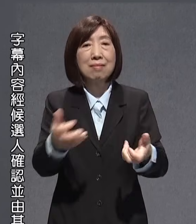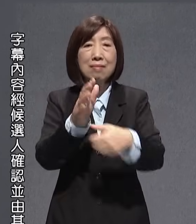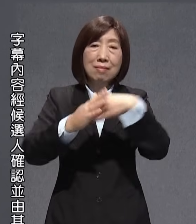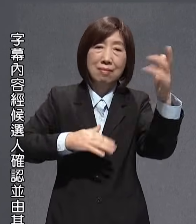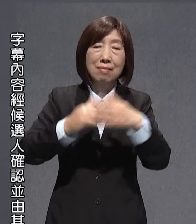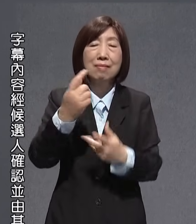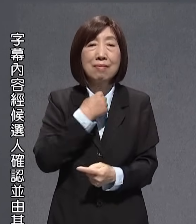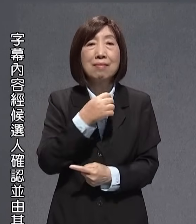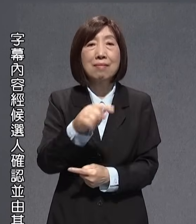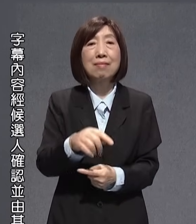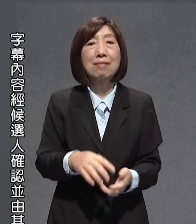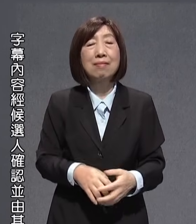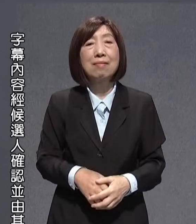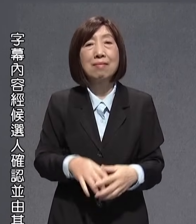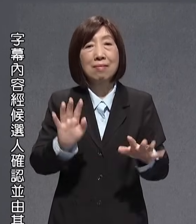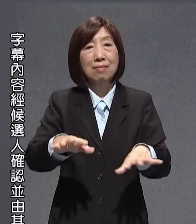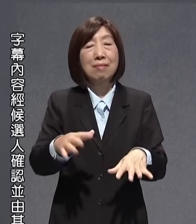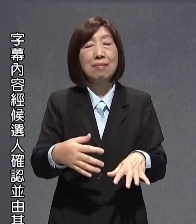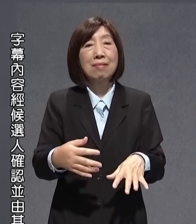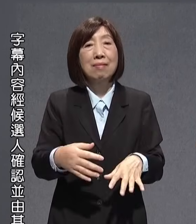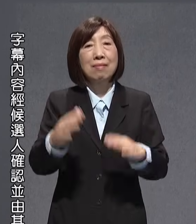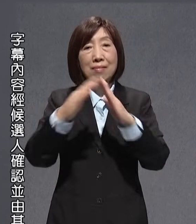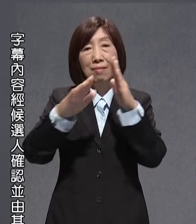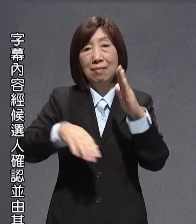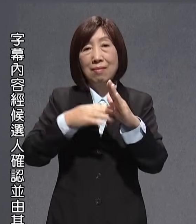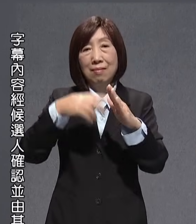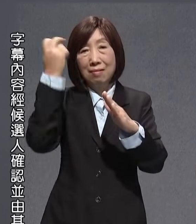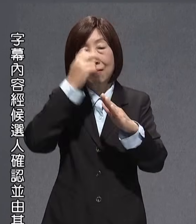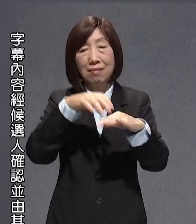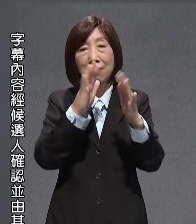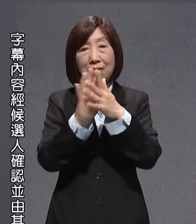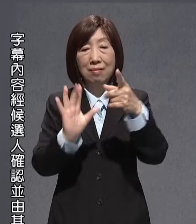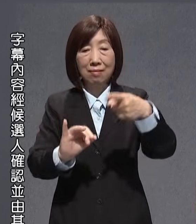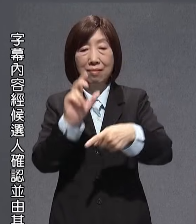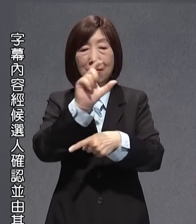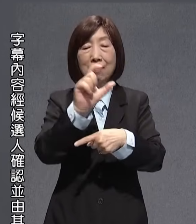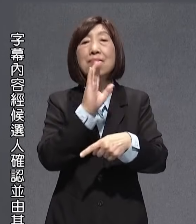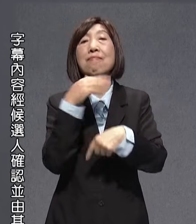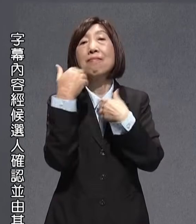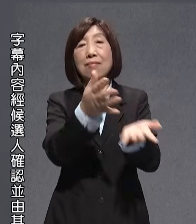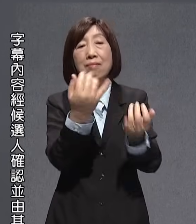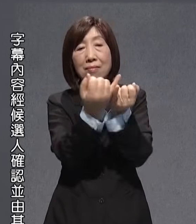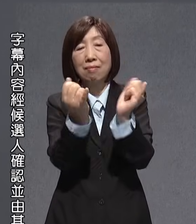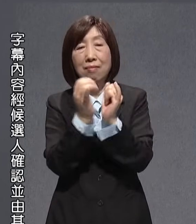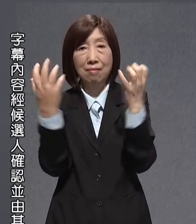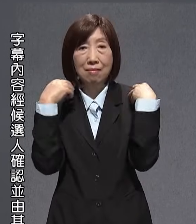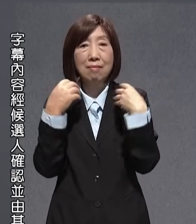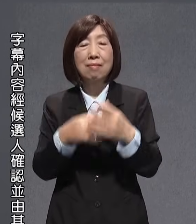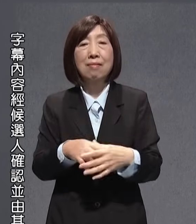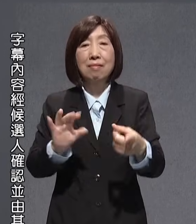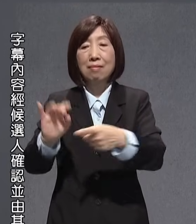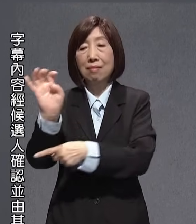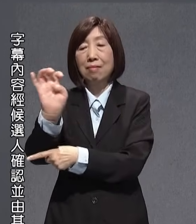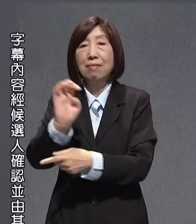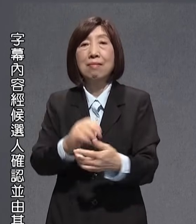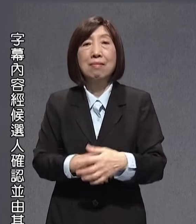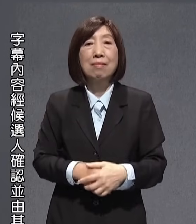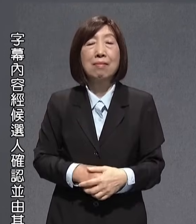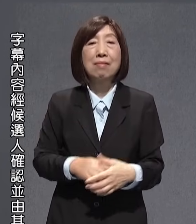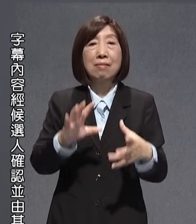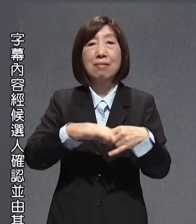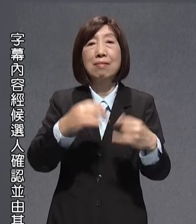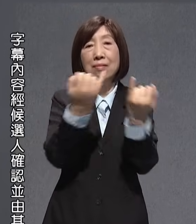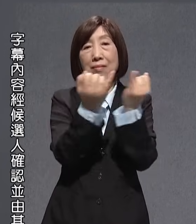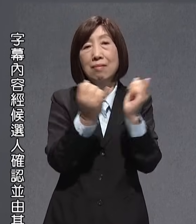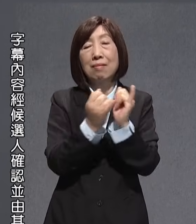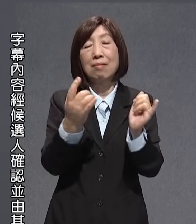是卫福部也统计嘛，家庭照顾的责任有60%都落在。女性的身上，那40%女性因为要